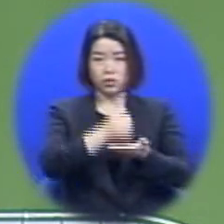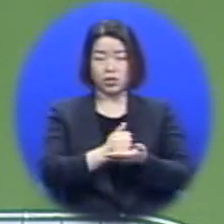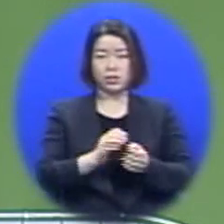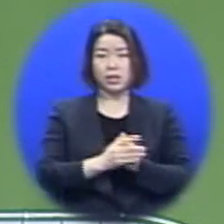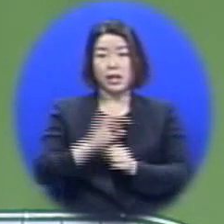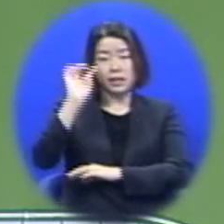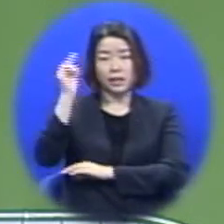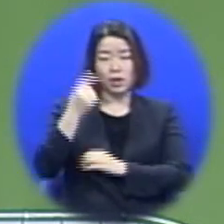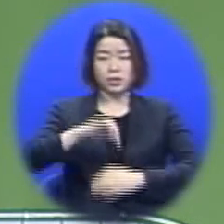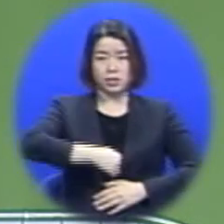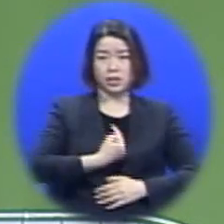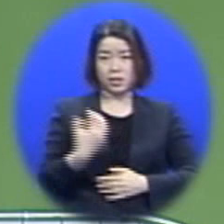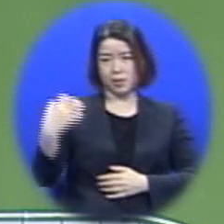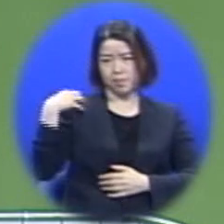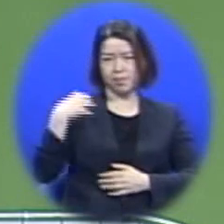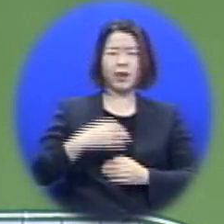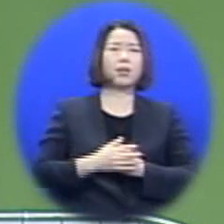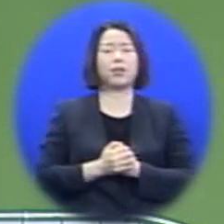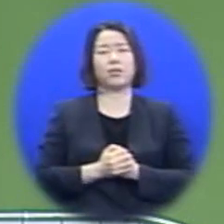다윗이 자기가 졌어요.